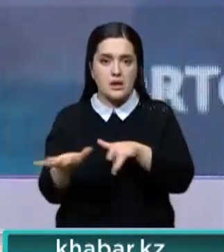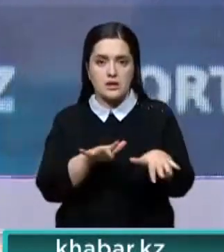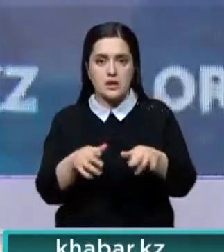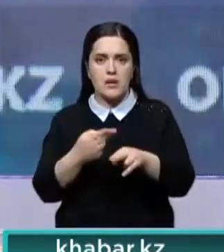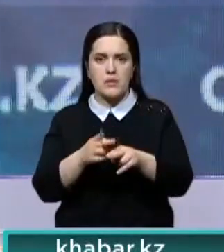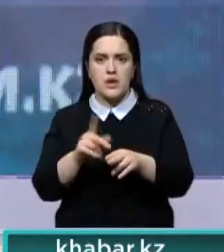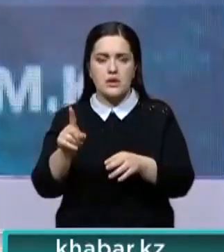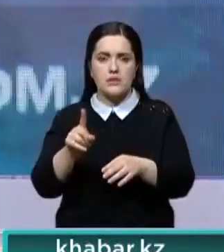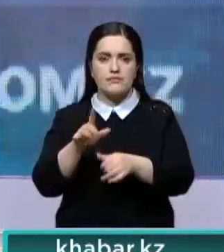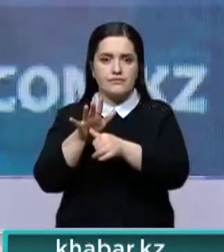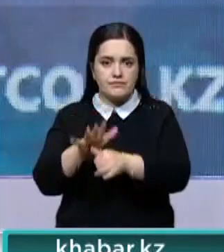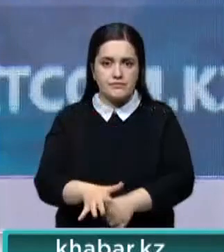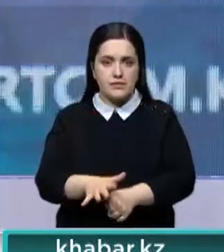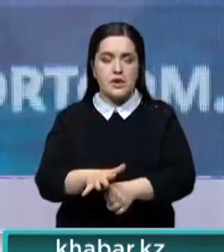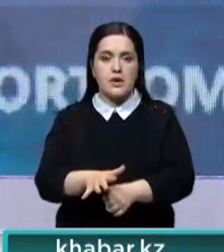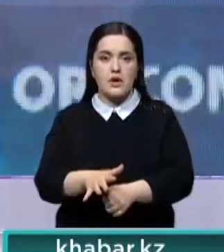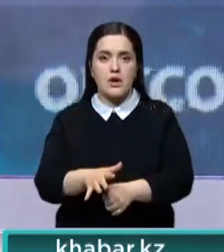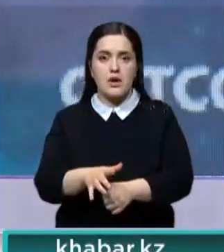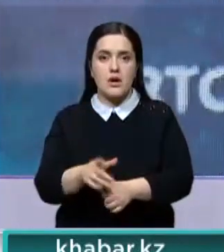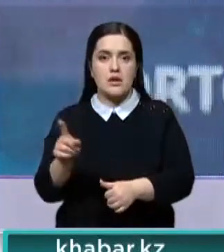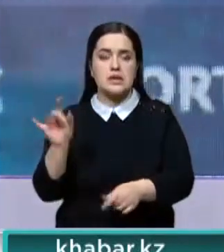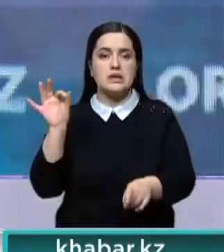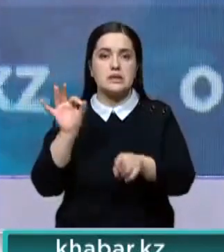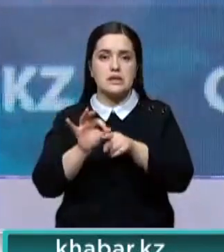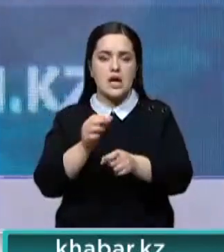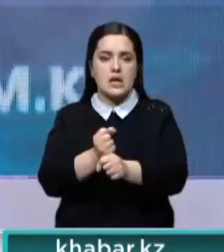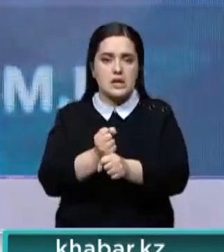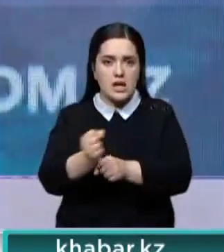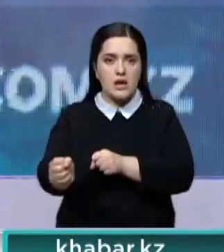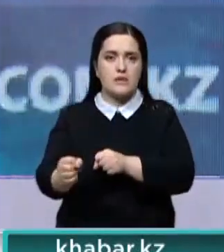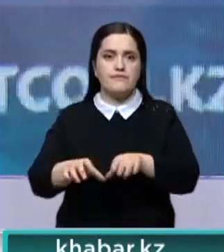эскалацию конфликта конечных целей был насильственной вооруженный захват власти